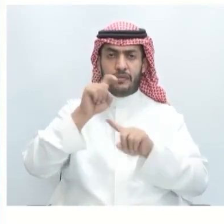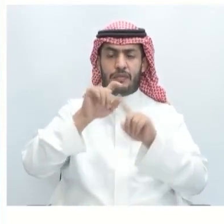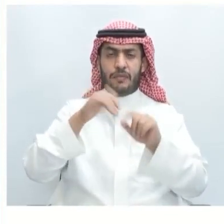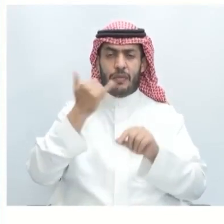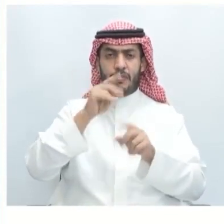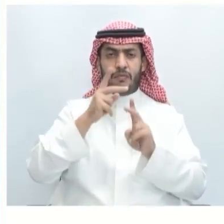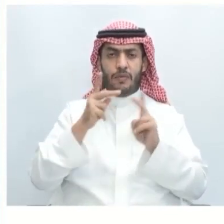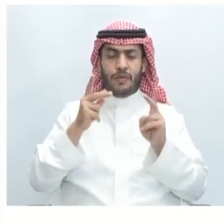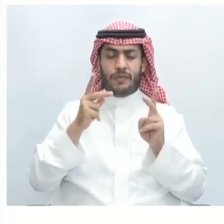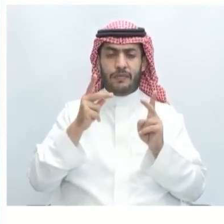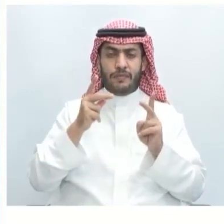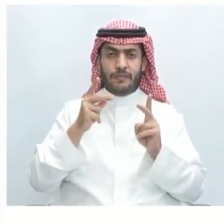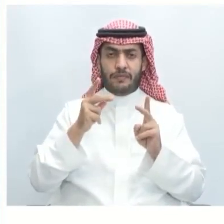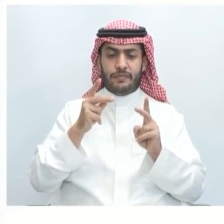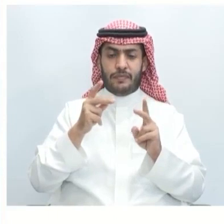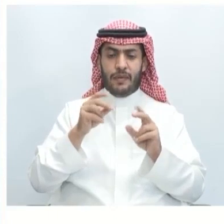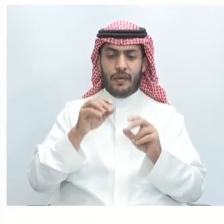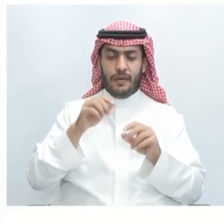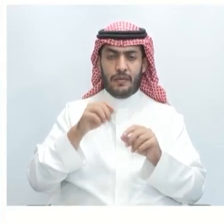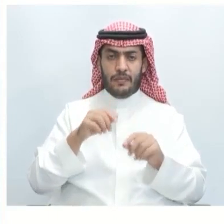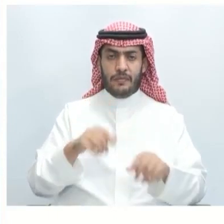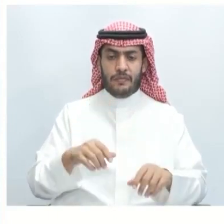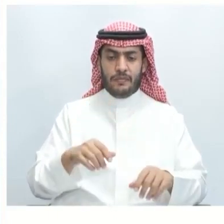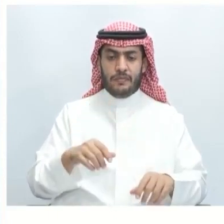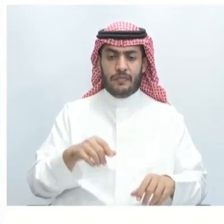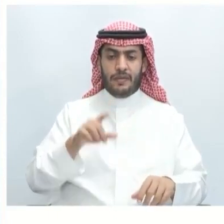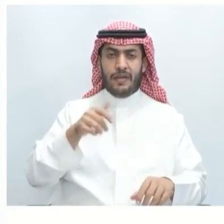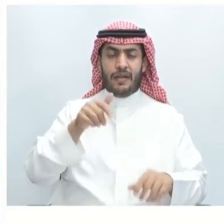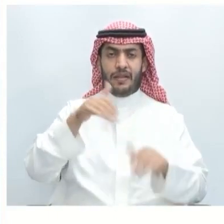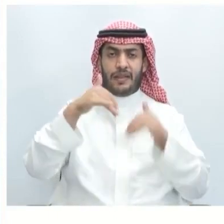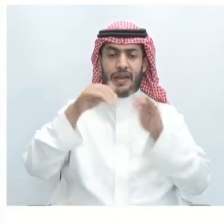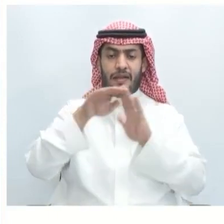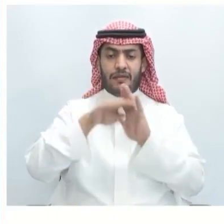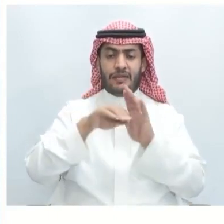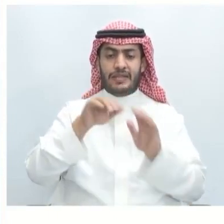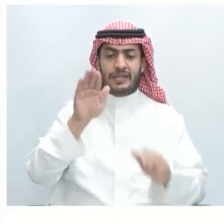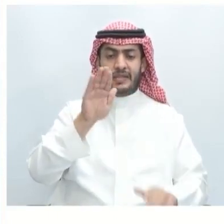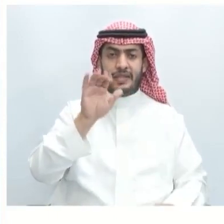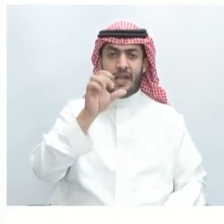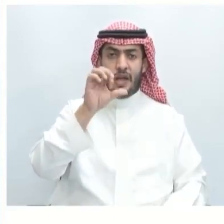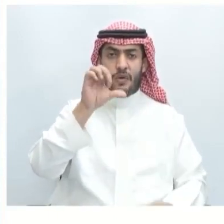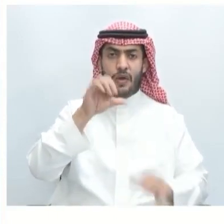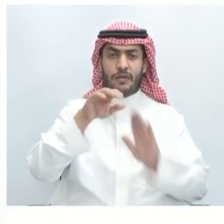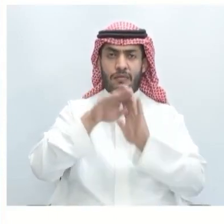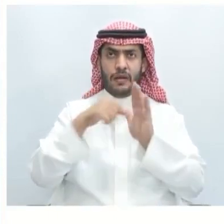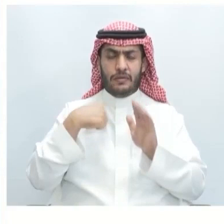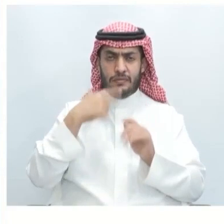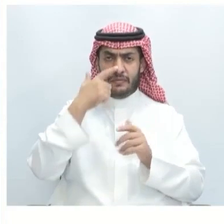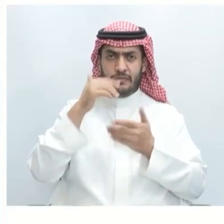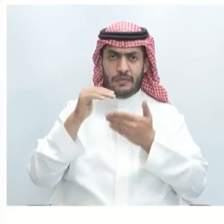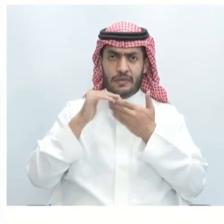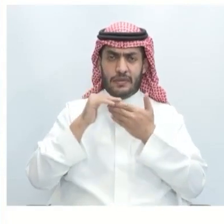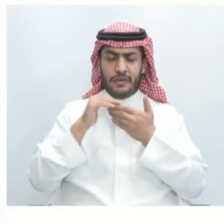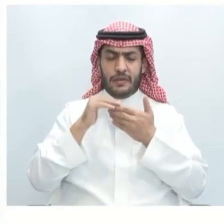ظروف مختلفه وتحليلها ومقارنتها اذا هذه الاداه بناء على اسمها سيناريو ستساعد متخذ القرار على